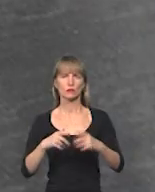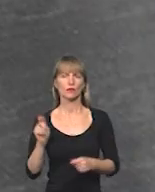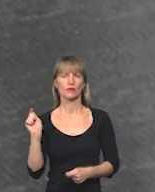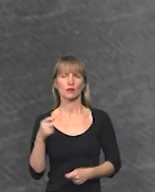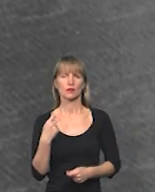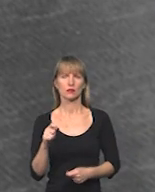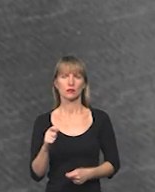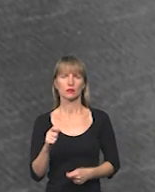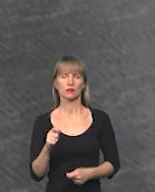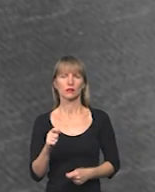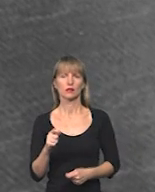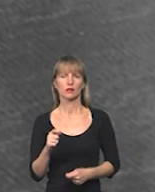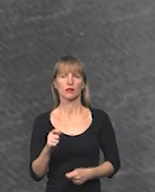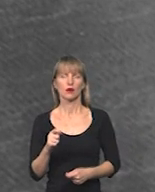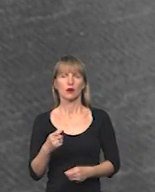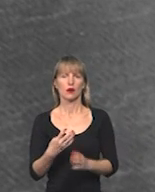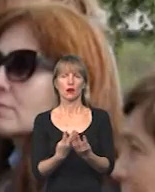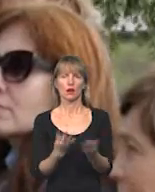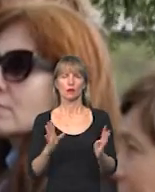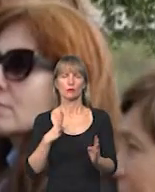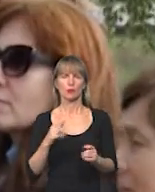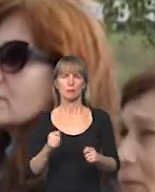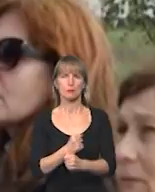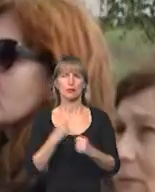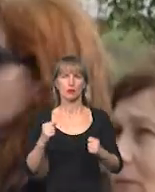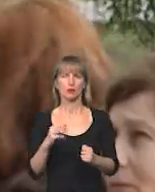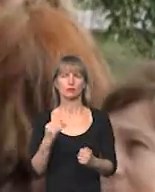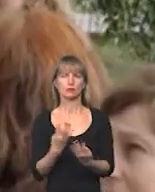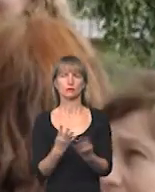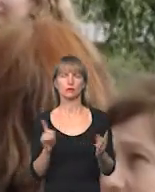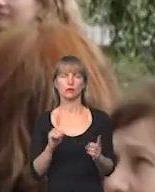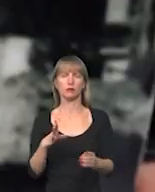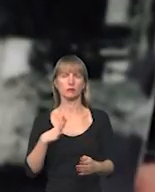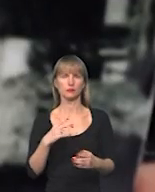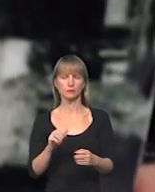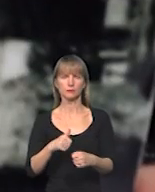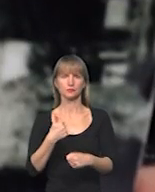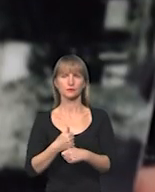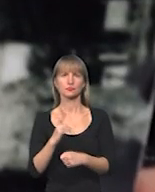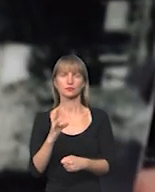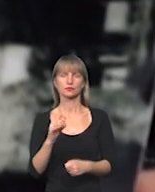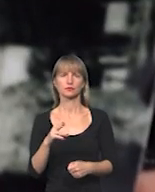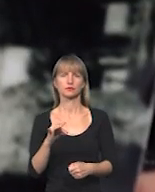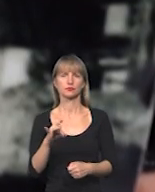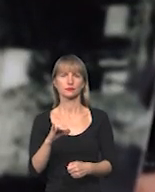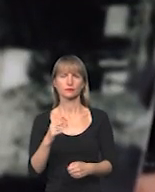війни греблю було підірвано, зазнала руйнувань і будівля, що була головною конторою під час